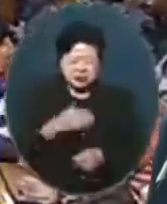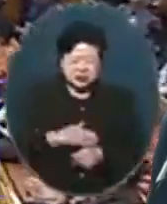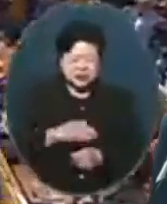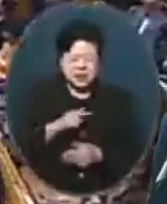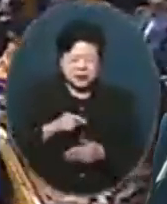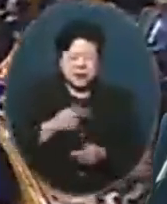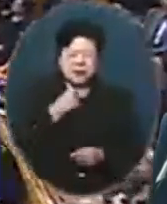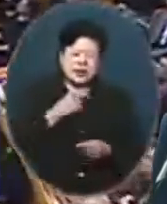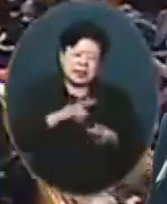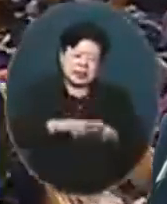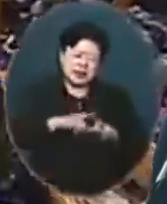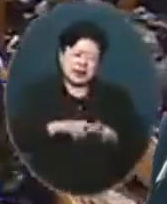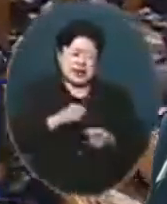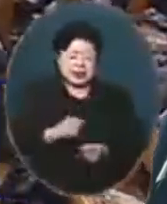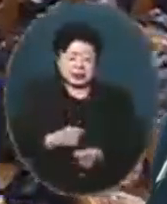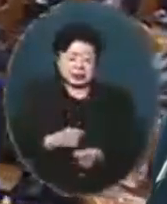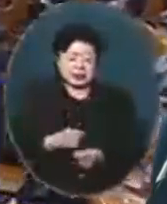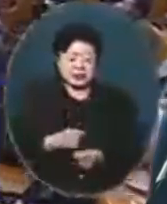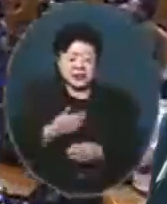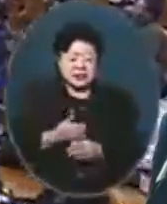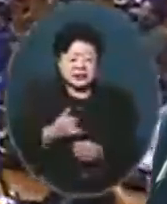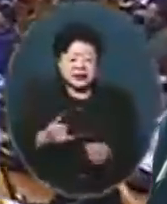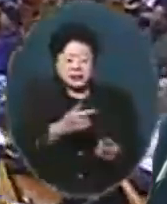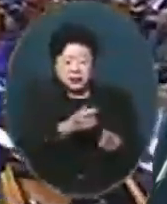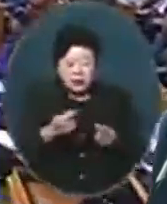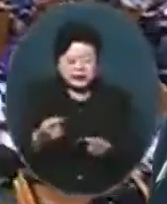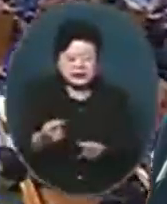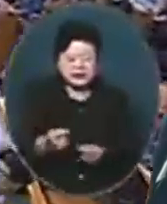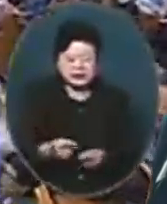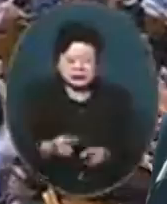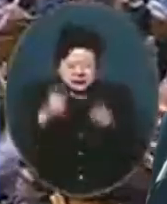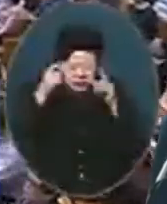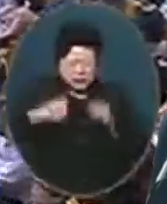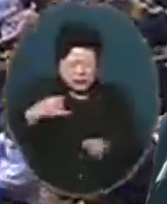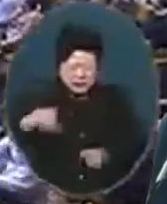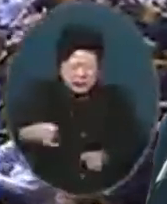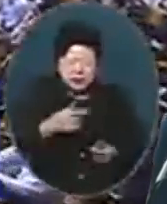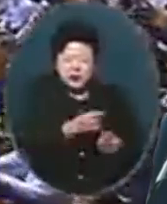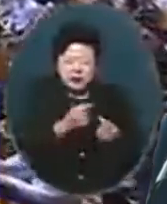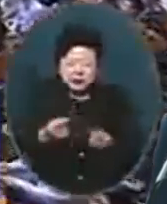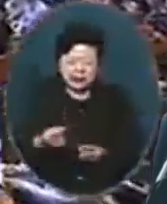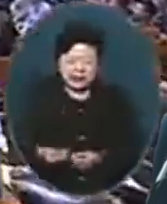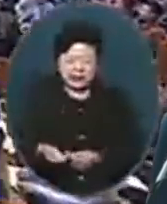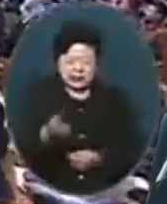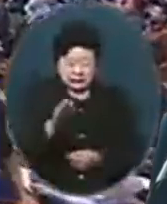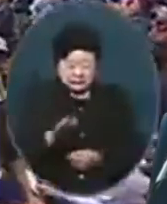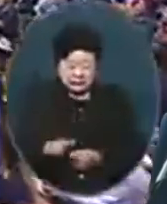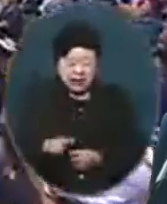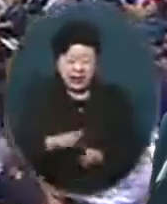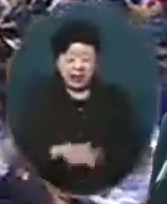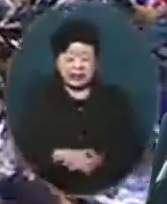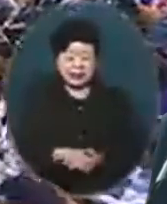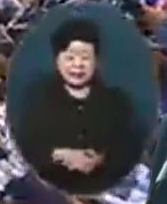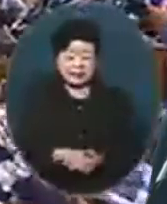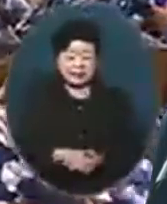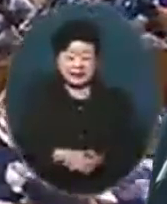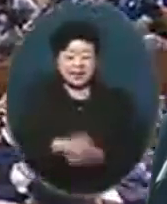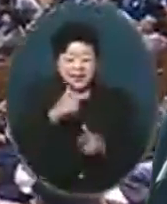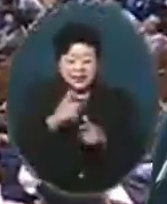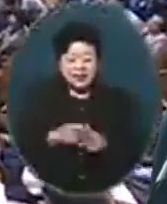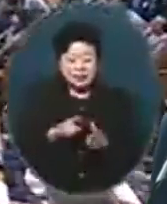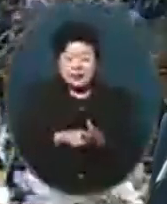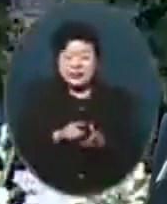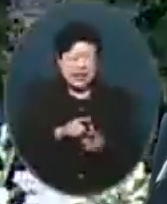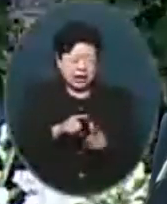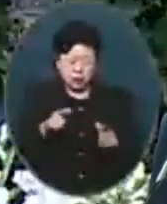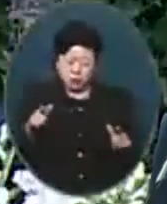육체와 마음의 원하는 것을 하여 다른 이들과 같이 본질상 진노의 자녀였더니 예수 믿지